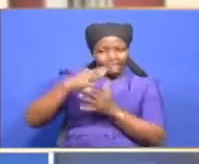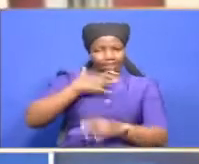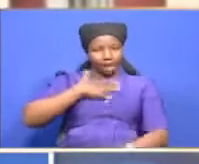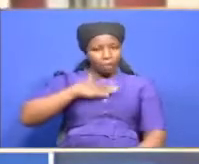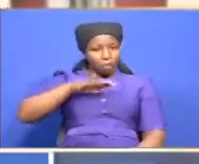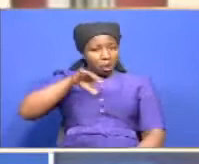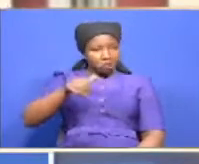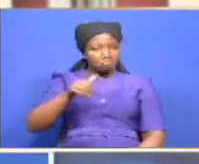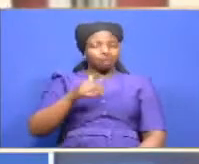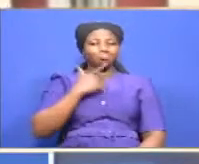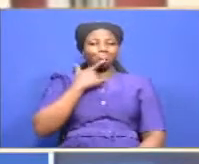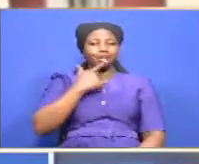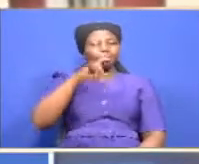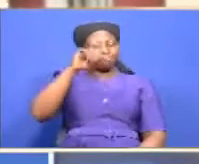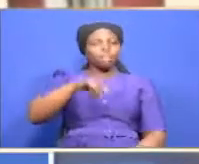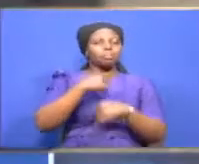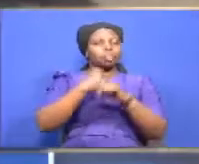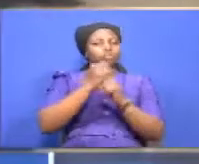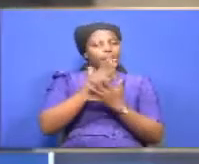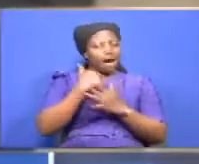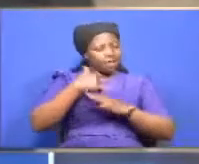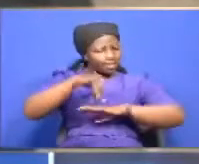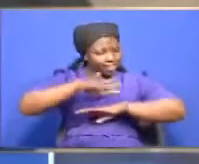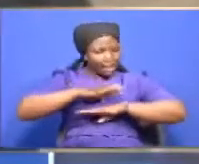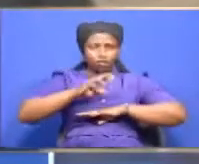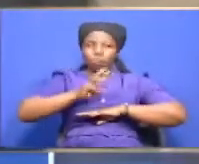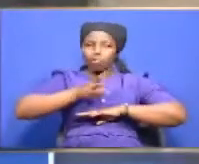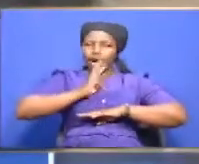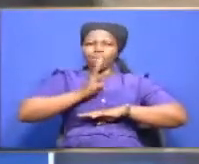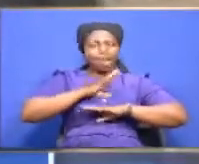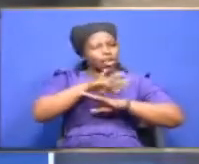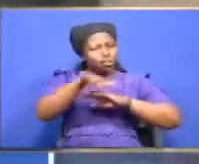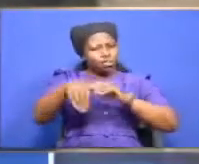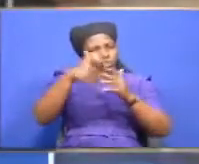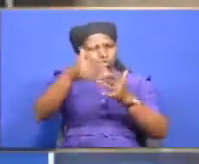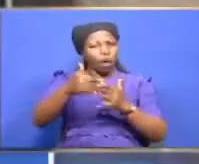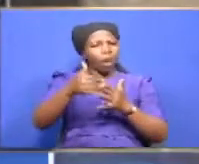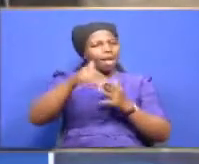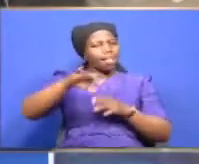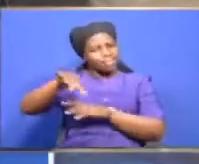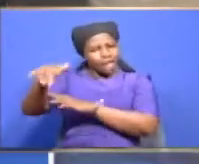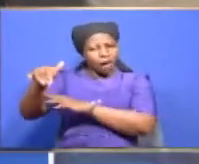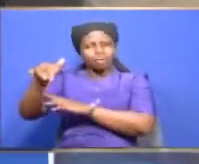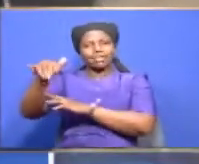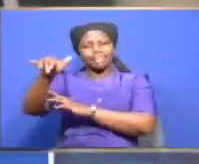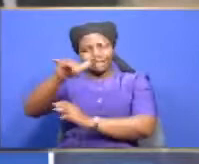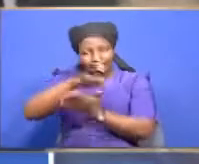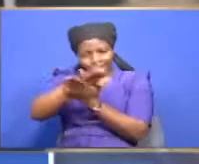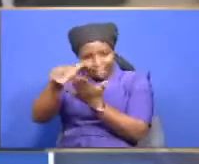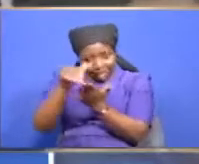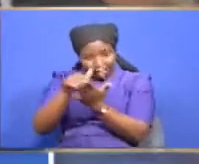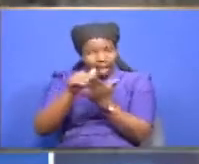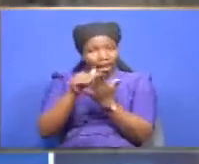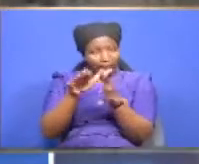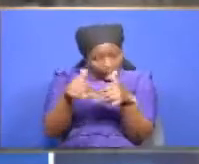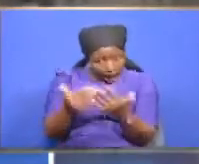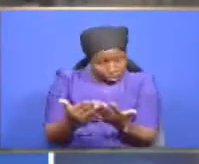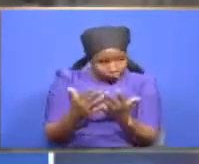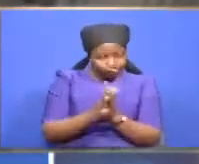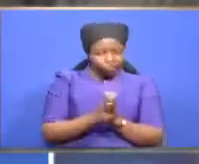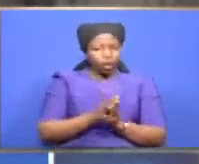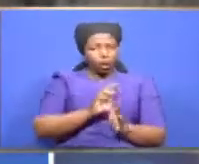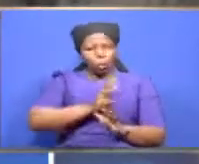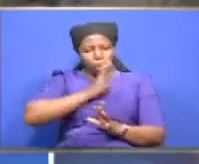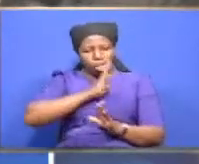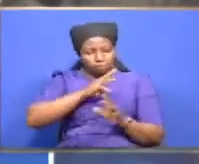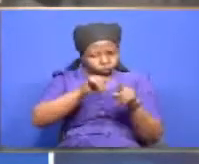imesema itahakikisha kuwepo kwa maji ya kutosha katika vituo vyote vya miji ya kaunti hiyo kupitia uchimbaji visima na kusambaza